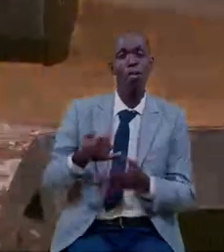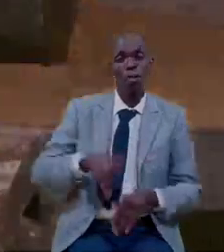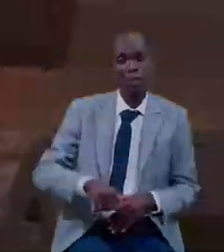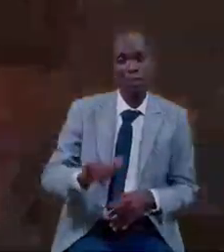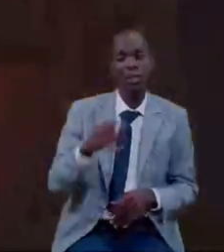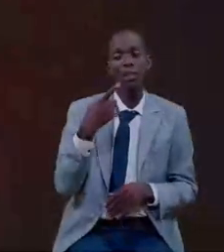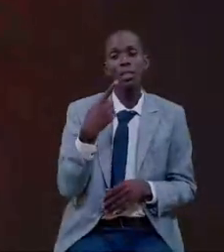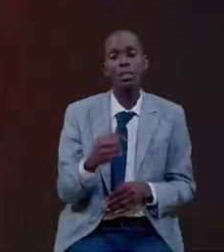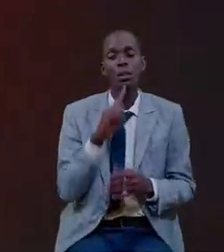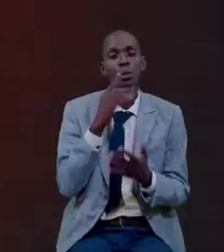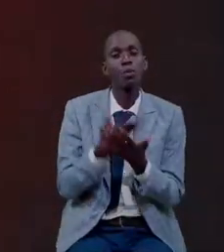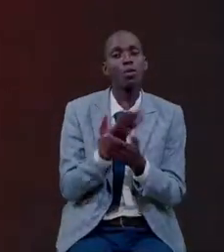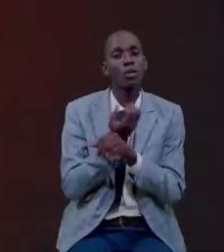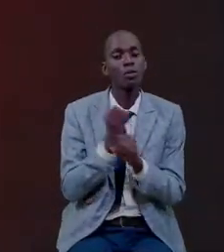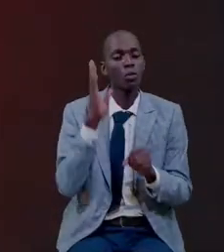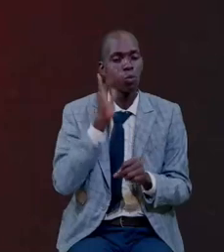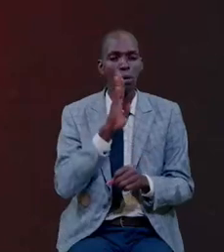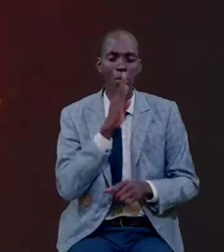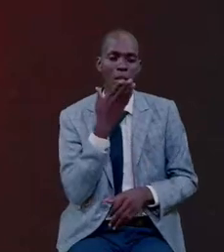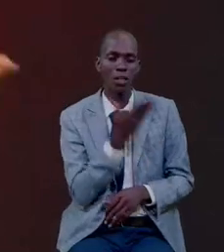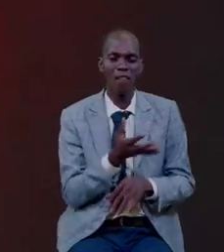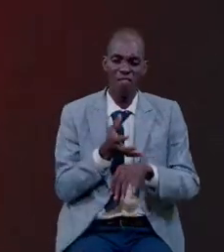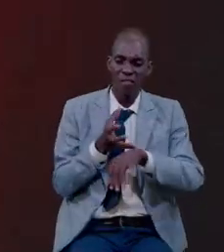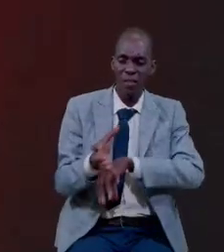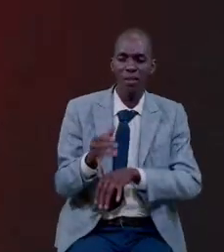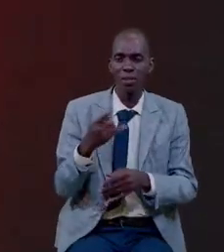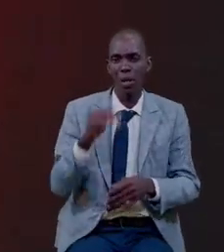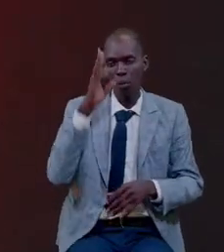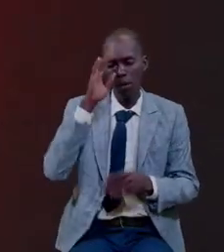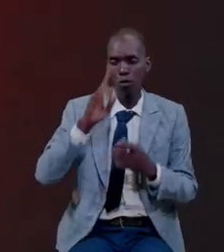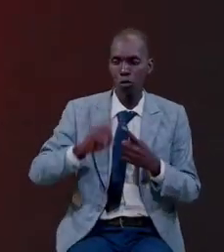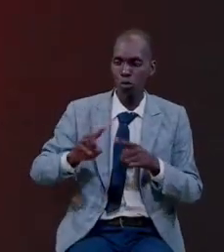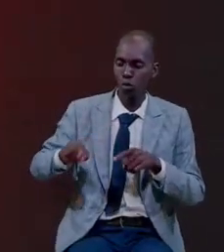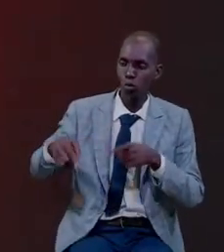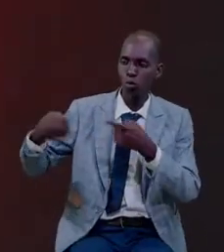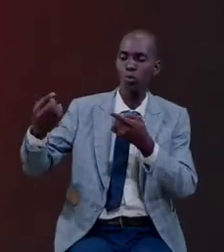du salut sera là. Forcez-le à faire une marche